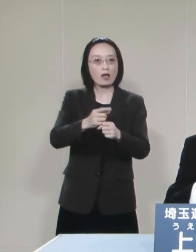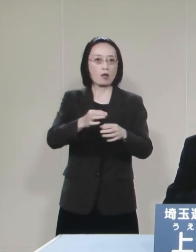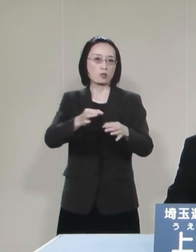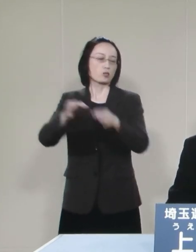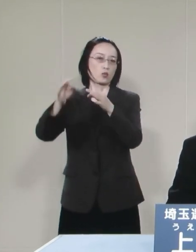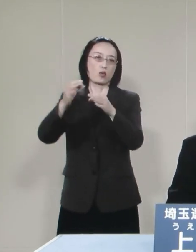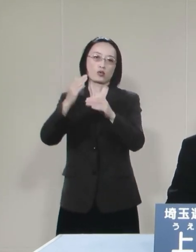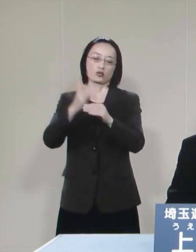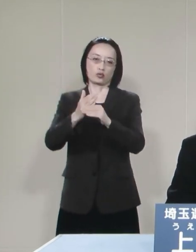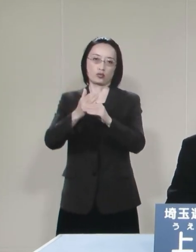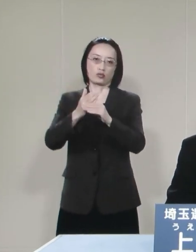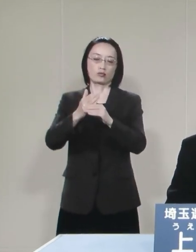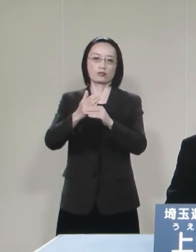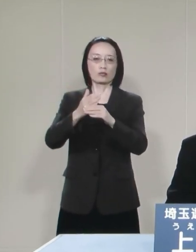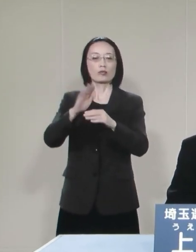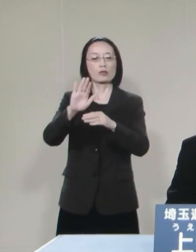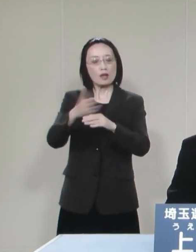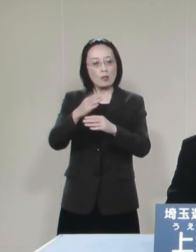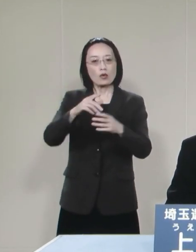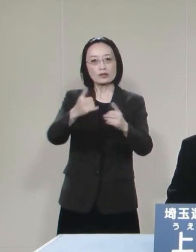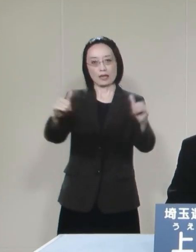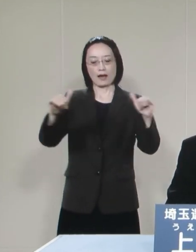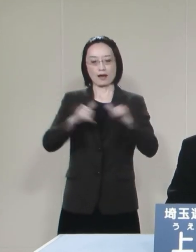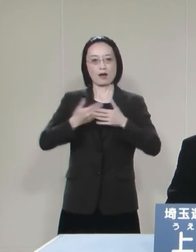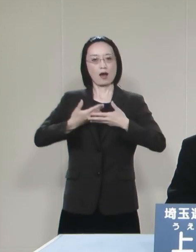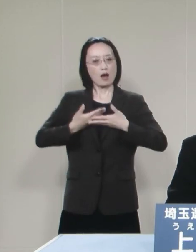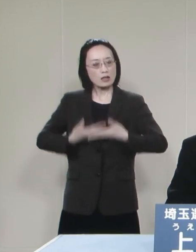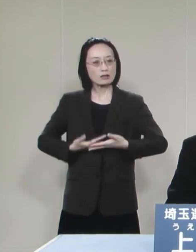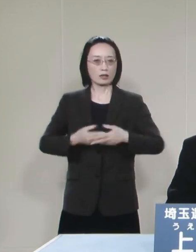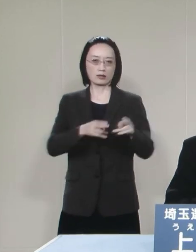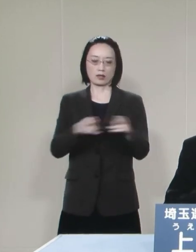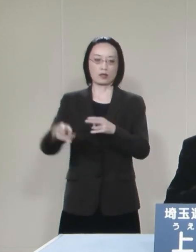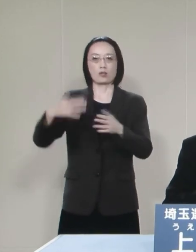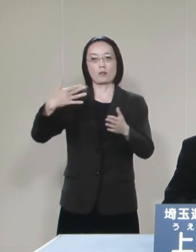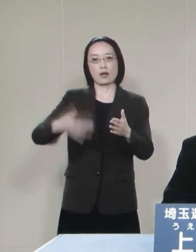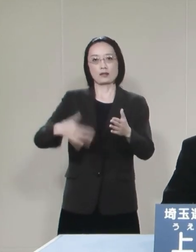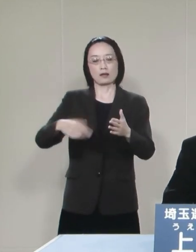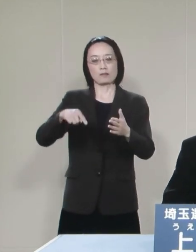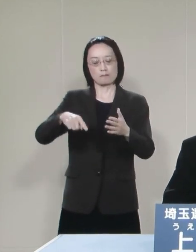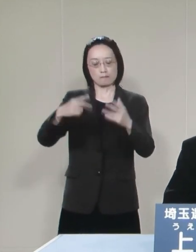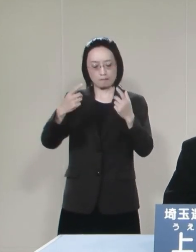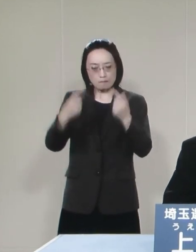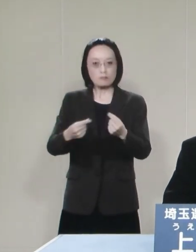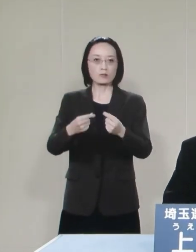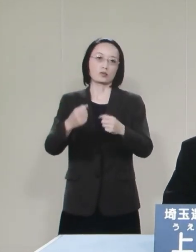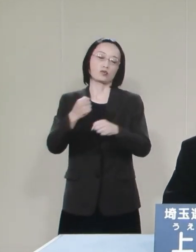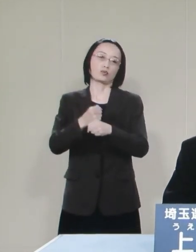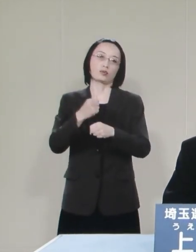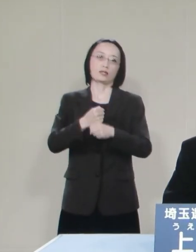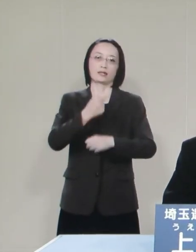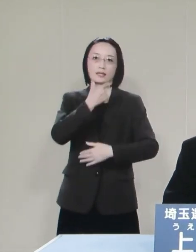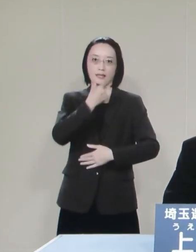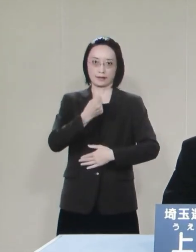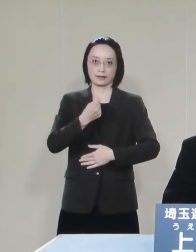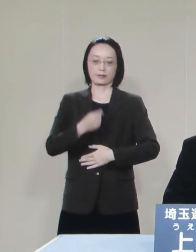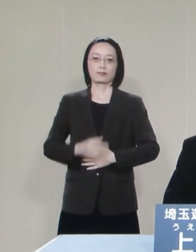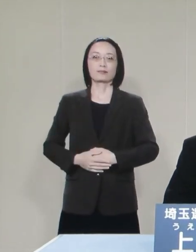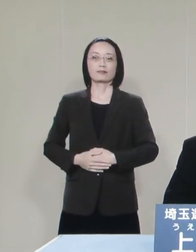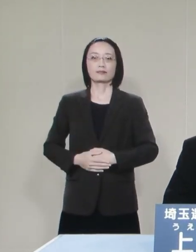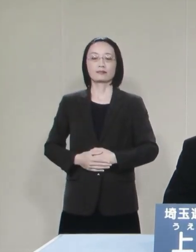だに安心できる社会保障制度は出来上がっていません。これをしっかり作り上げたいと思っております。